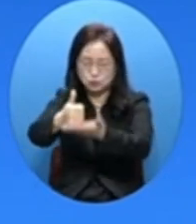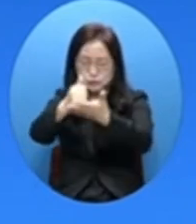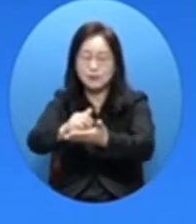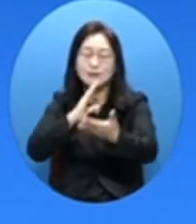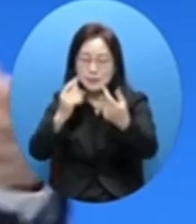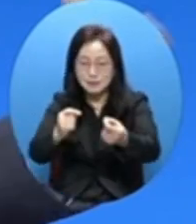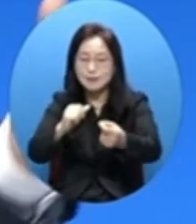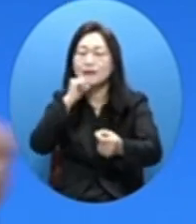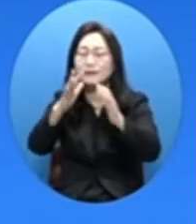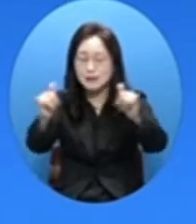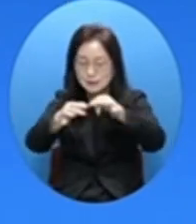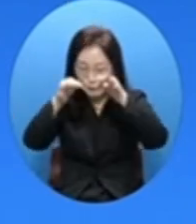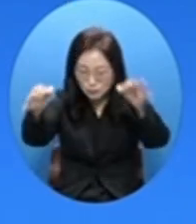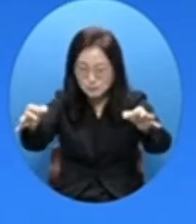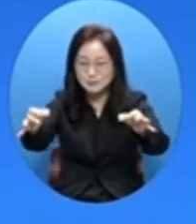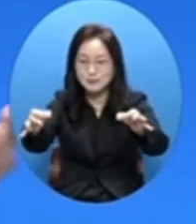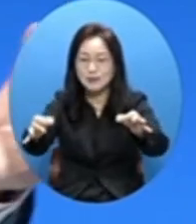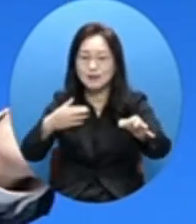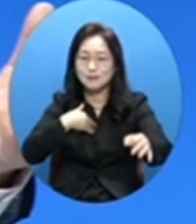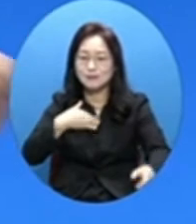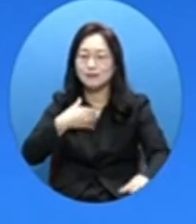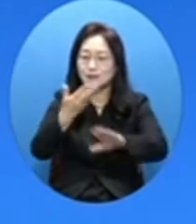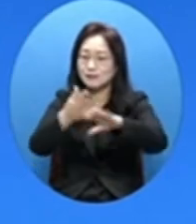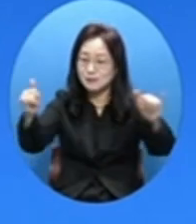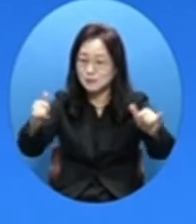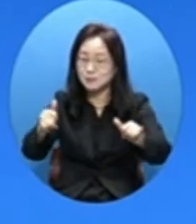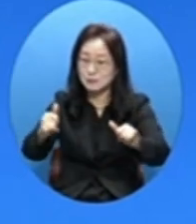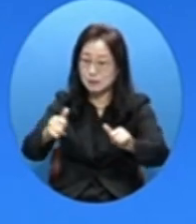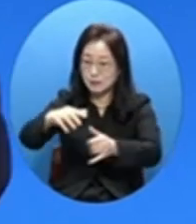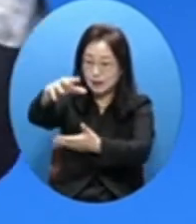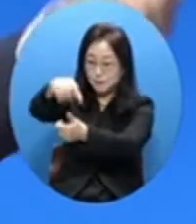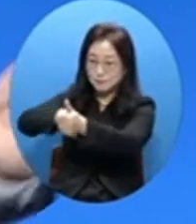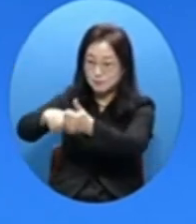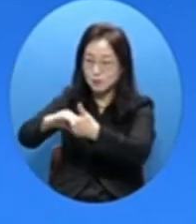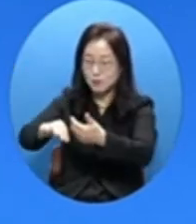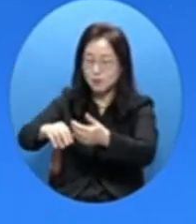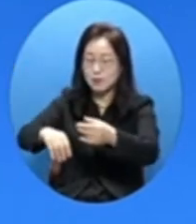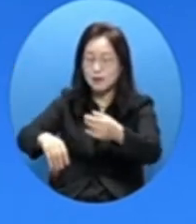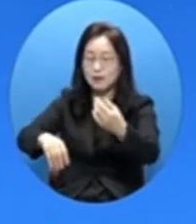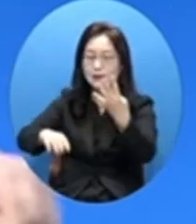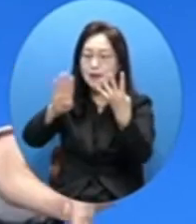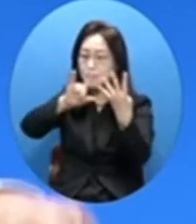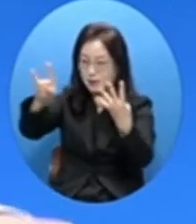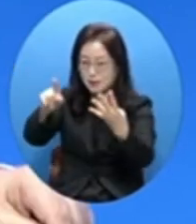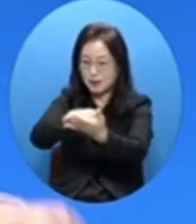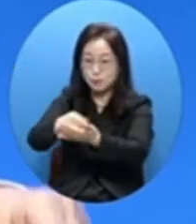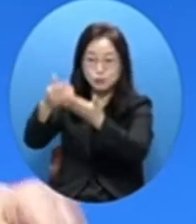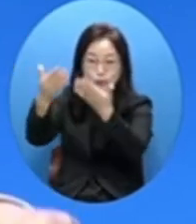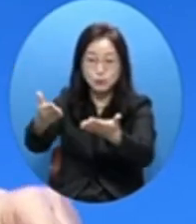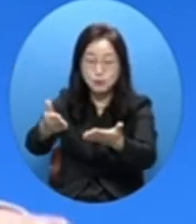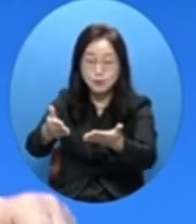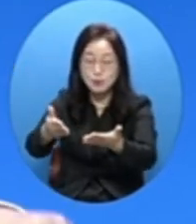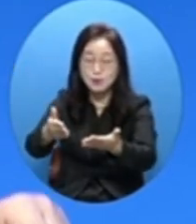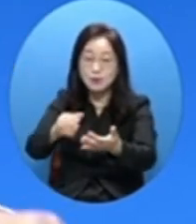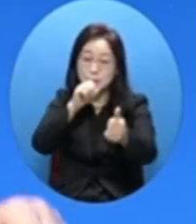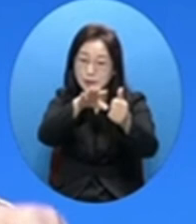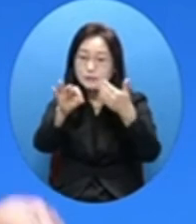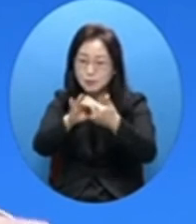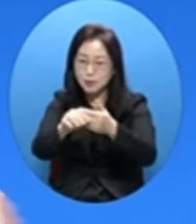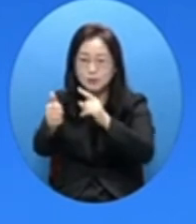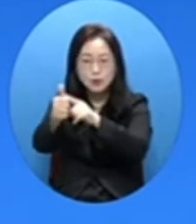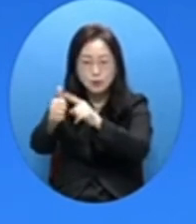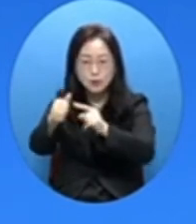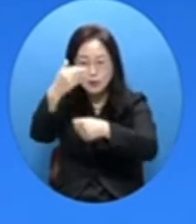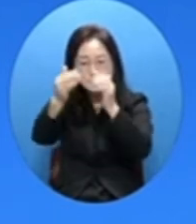가난한 자들에게 나누겠습니다, 내가 남에게 잘못 가져온 거 있으면 네 배로 갚겠습니다 하면 성경에 그 아름다운 이름이 기록되어 있을